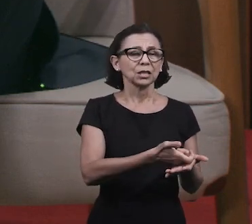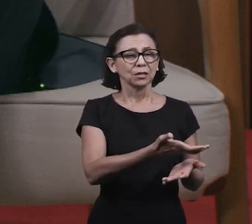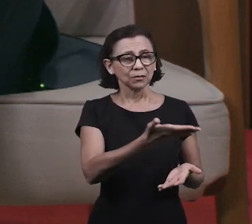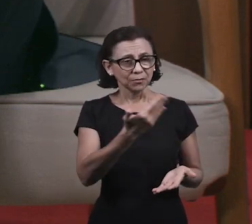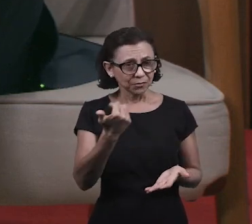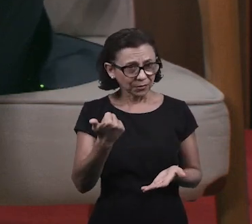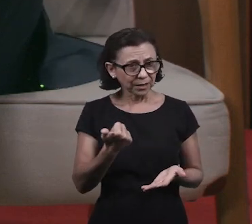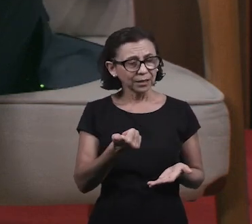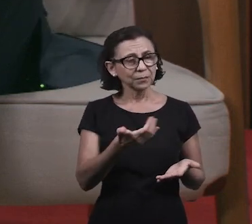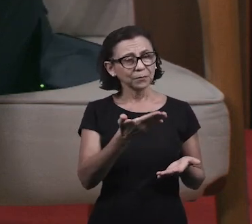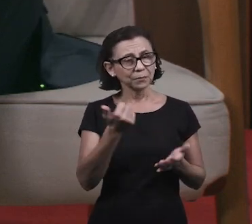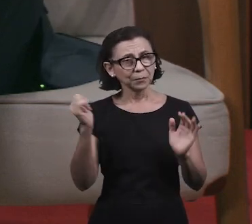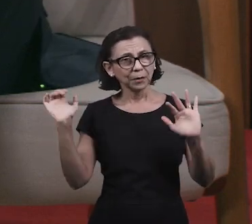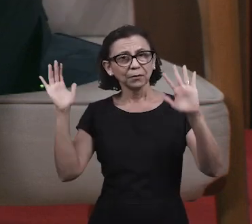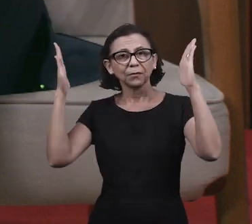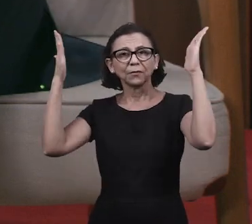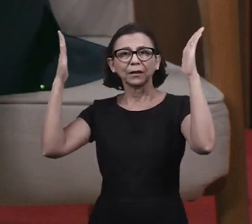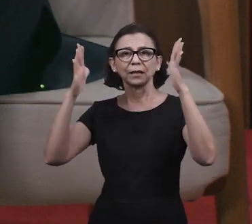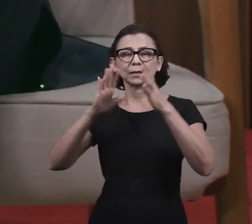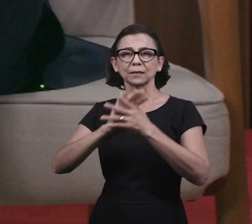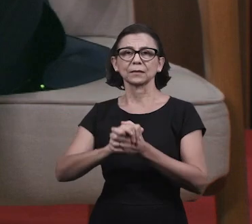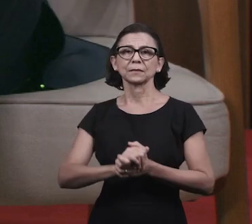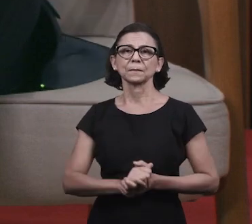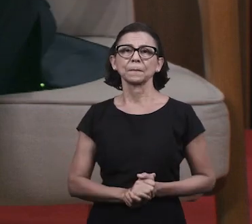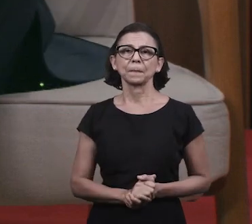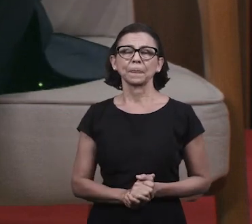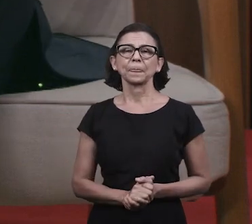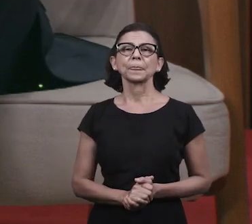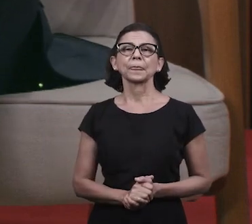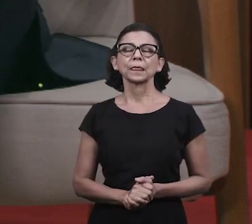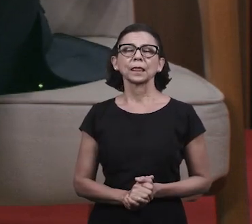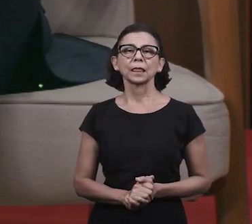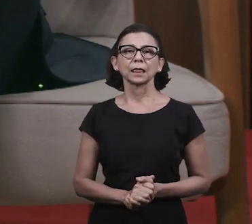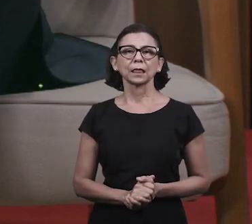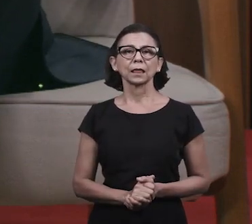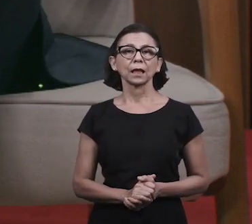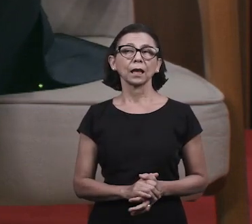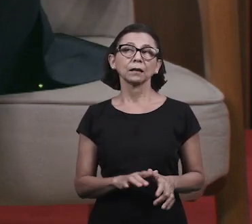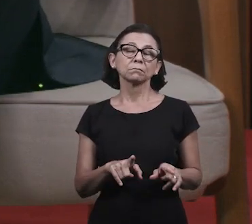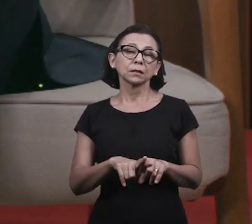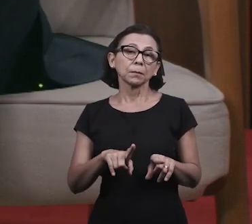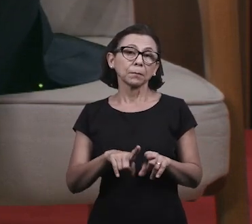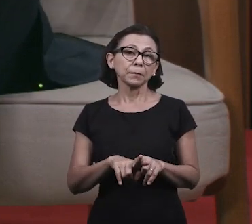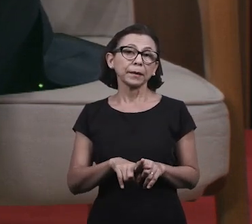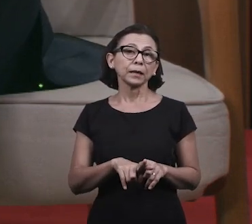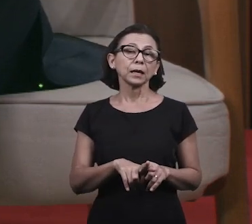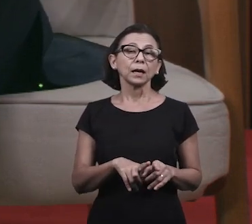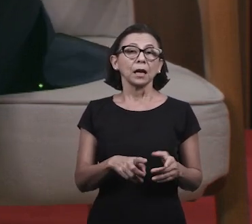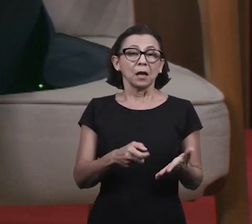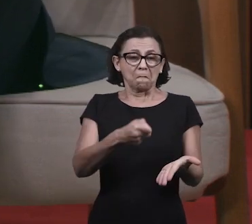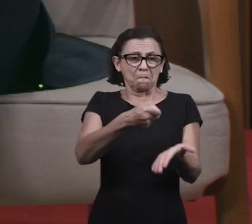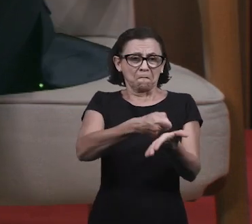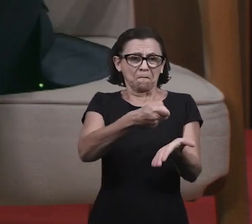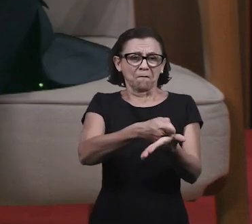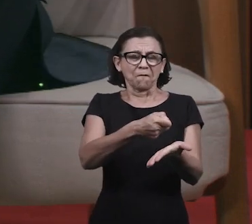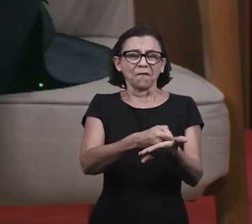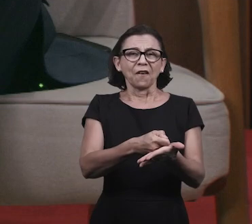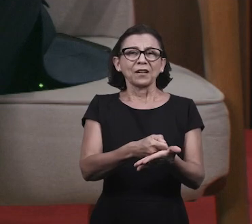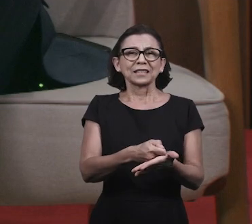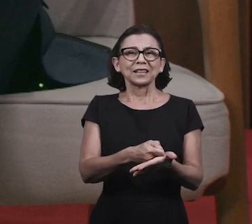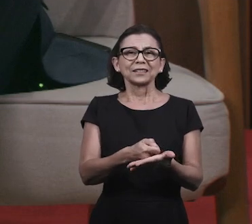Dieu à diriger l'homme vers cette fête. Et ce forcer-les à entrer, c'est